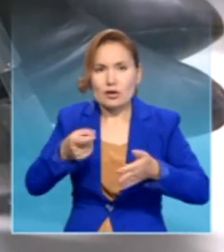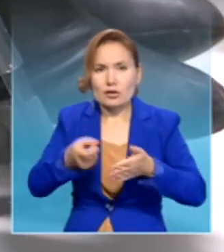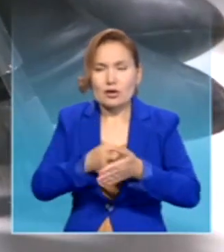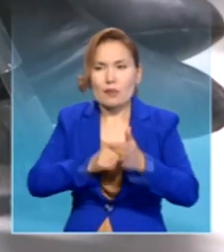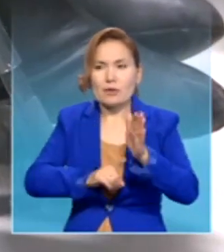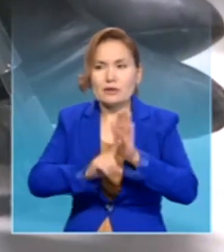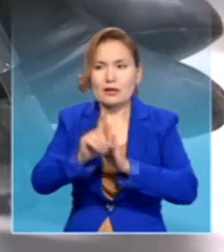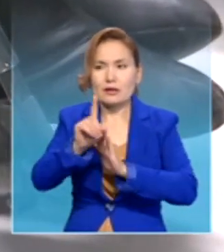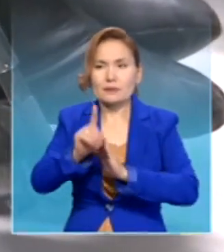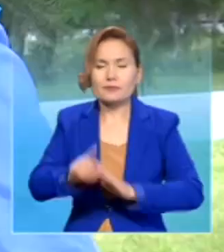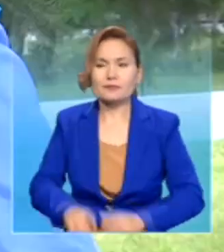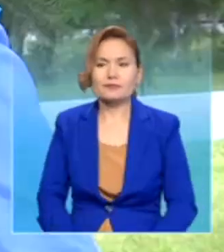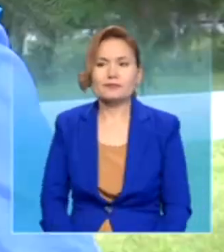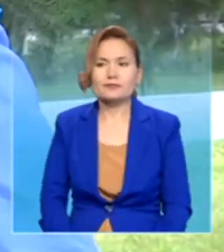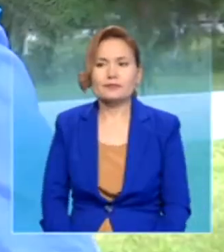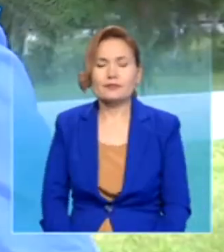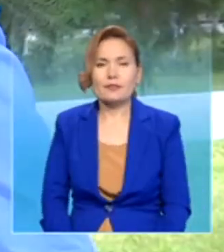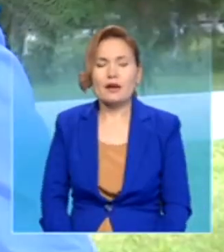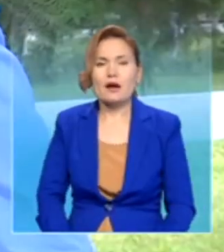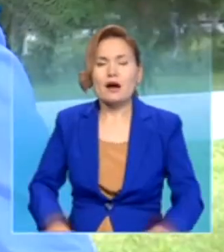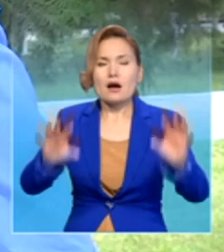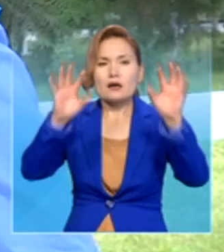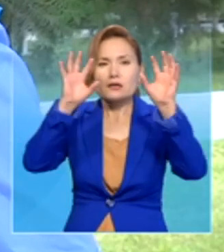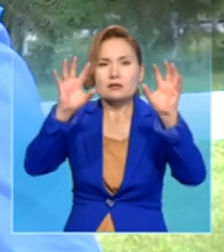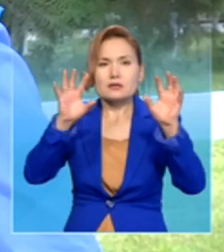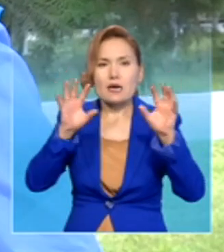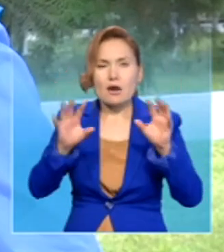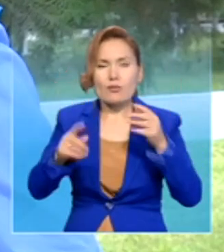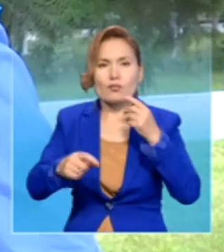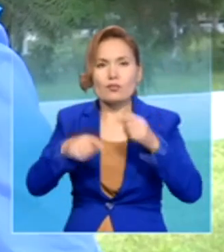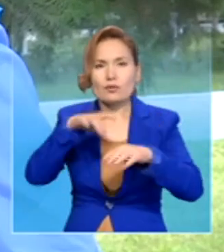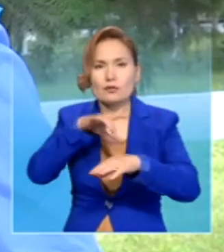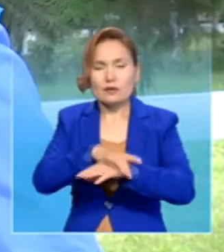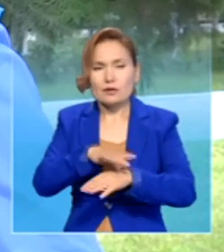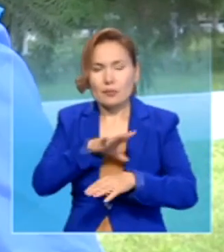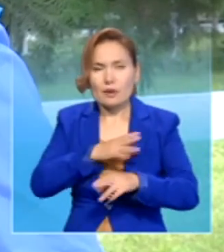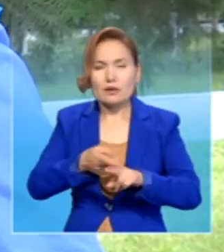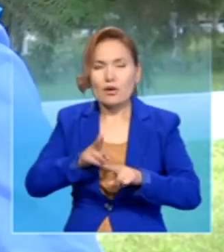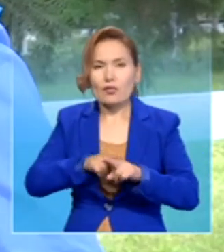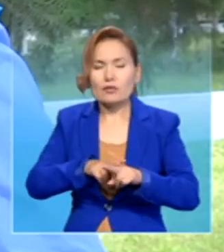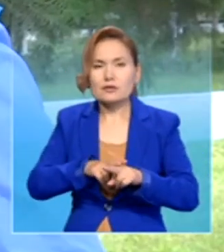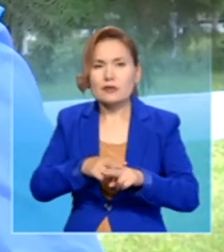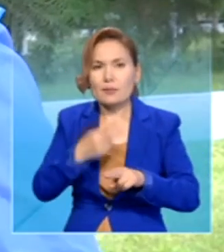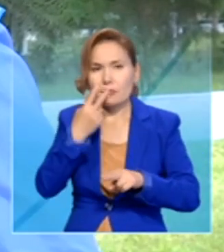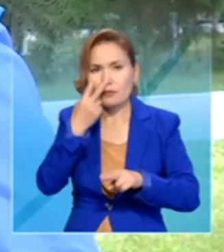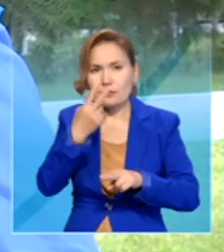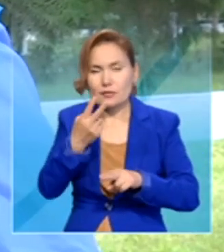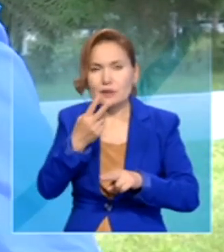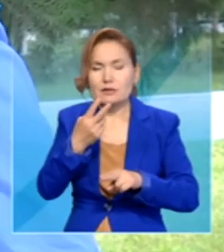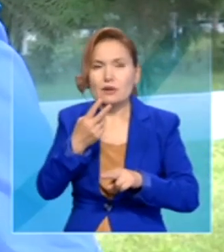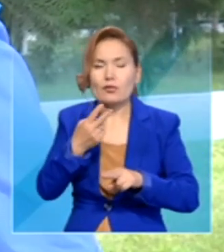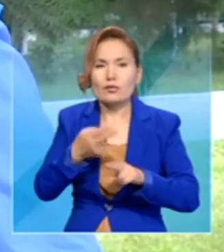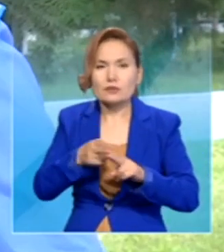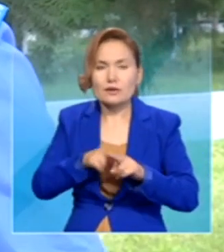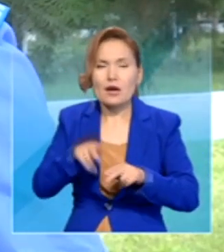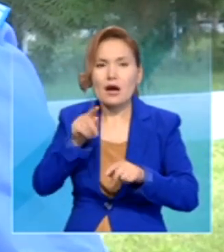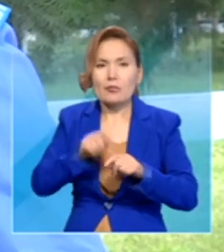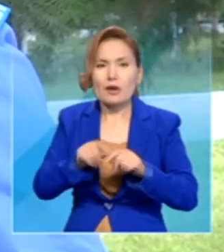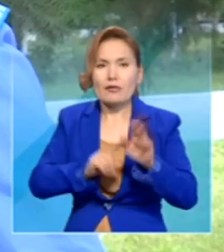басталды. Талған заңдылықты бұзушылықтар бойынша қазір прокурорлық қадағалау актілері енгізіліп, бүгінгі таңда қаралу